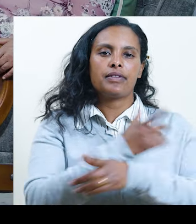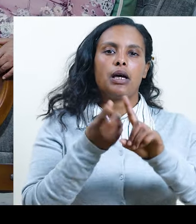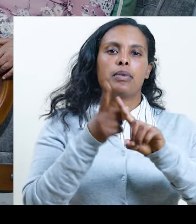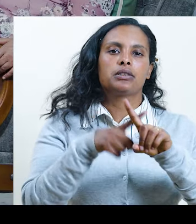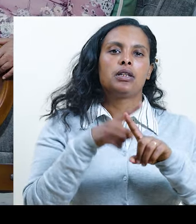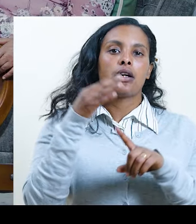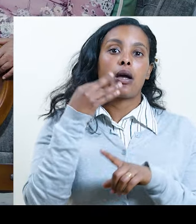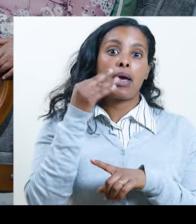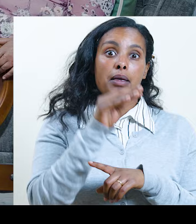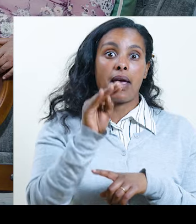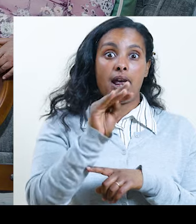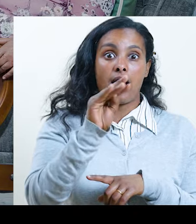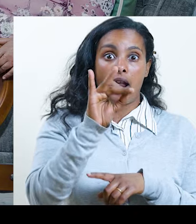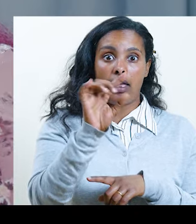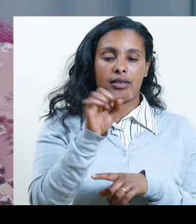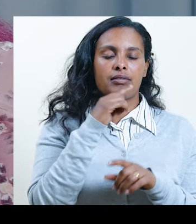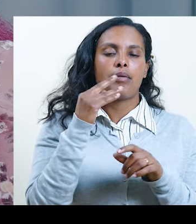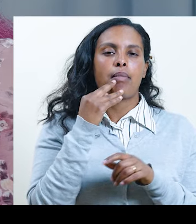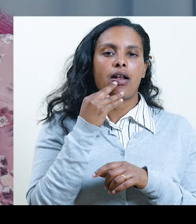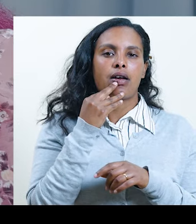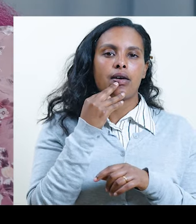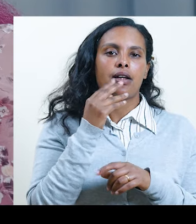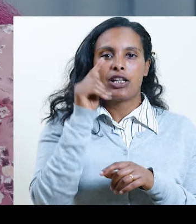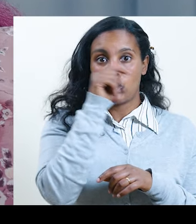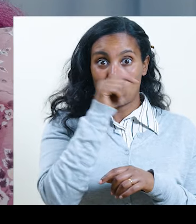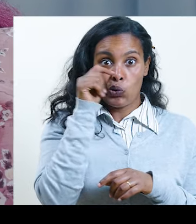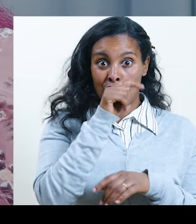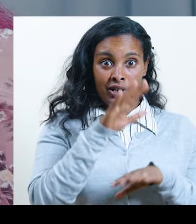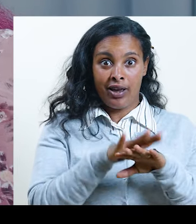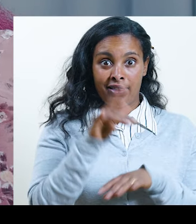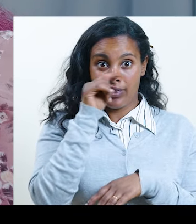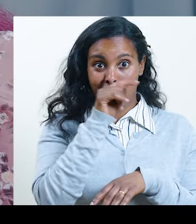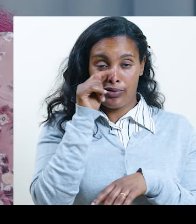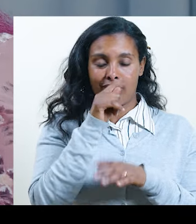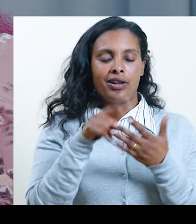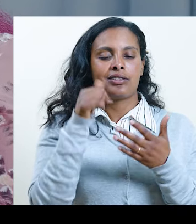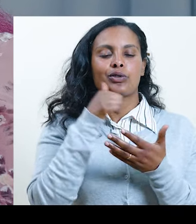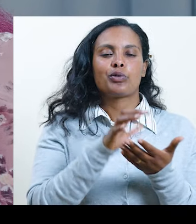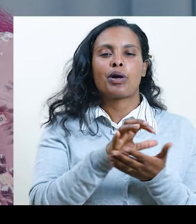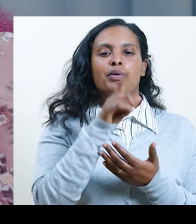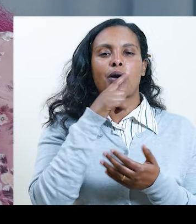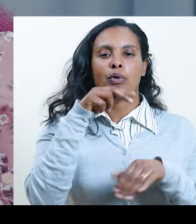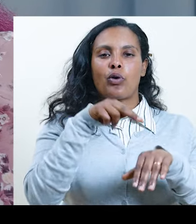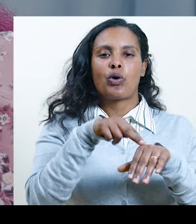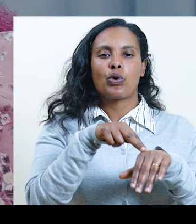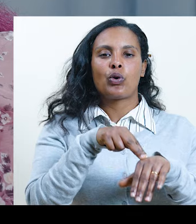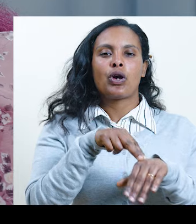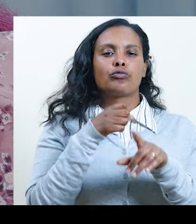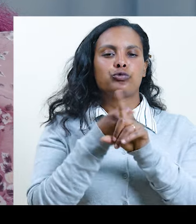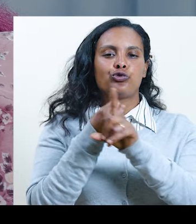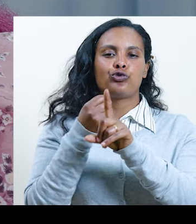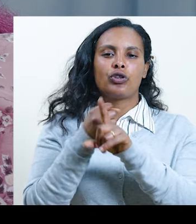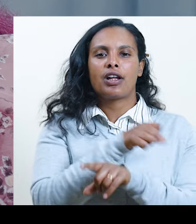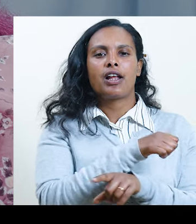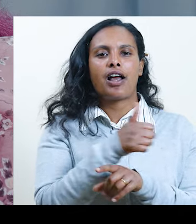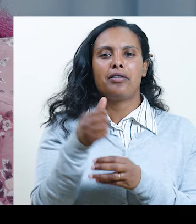ከረፍ ተመልሰናል። ከሜላት ጋር ያለን ቆይታ ይቀጥላል። እሺ እንግዲህ ሚሉ በቲክቶክ ገጽሽ ላይ ለሴቶች መብት ከምትቆሚውና